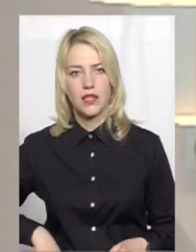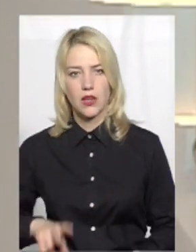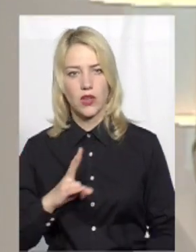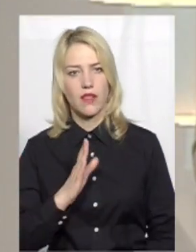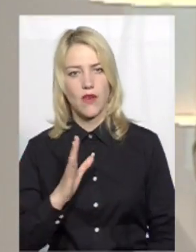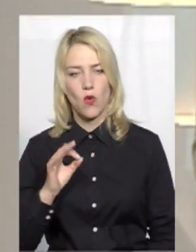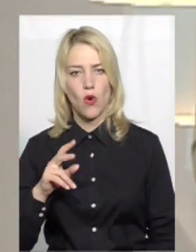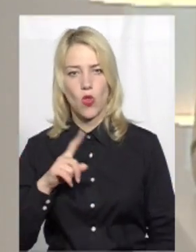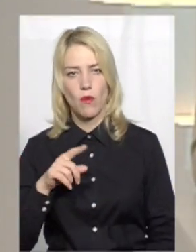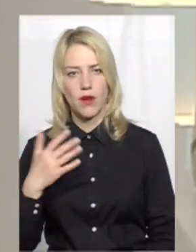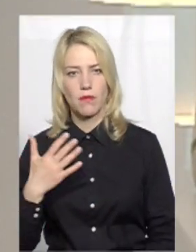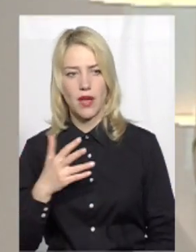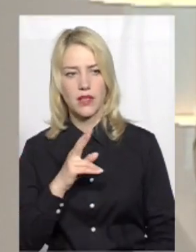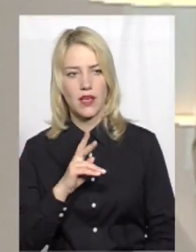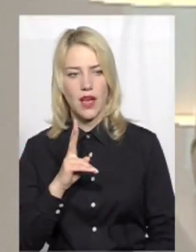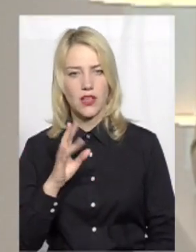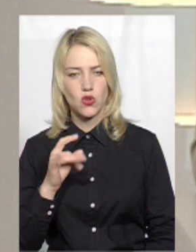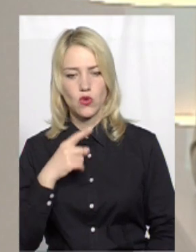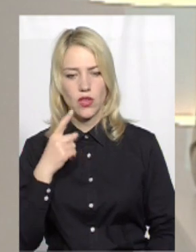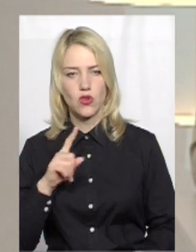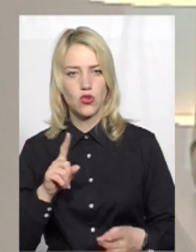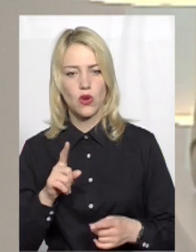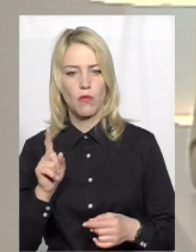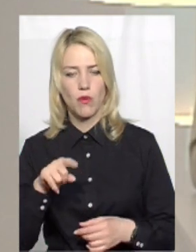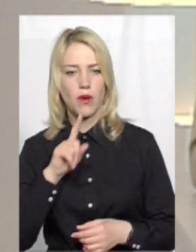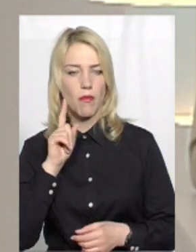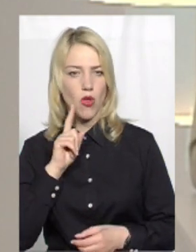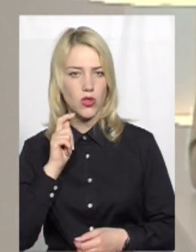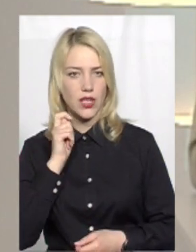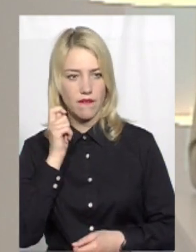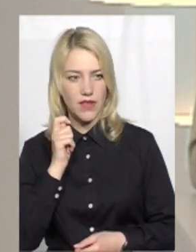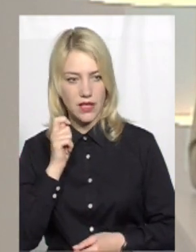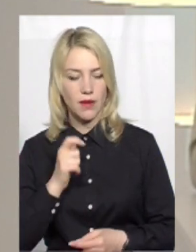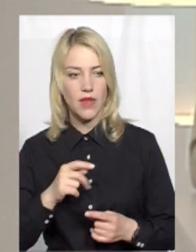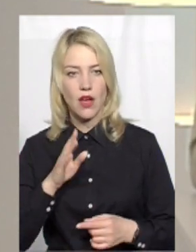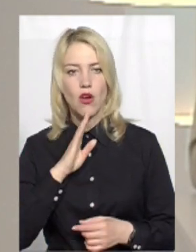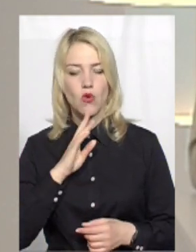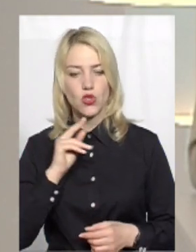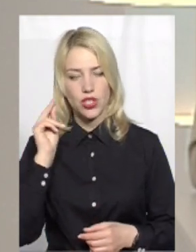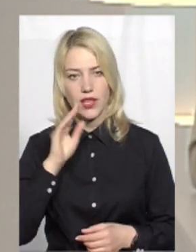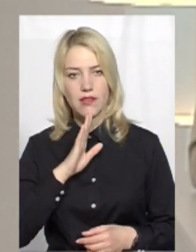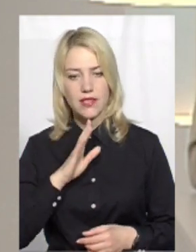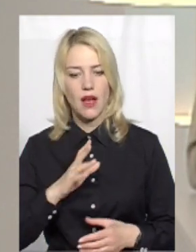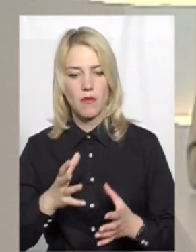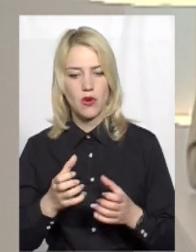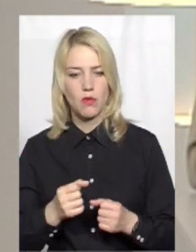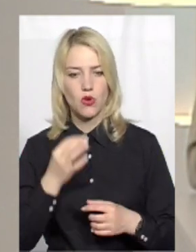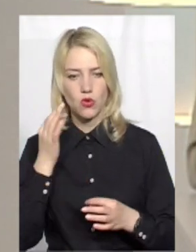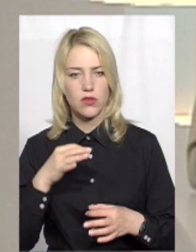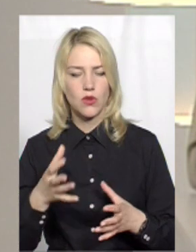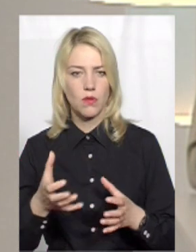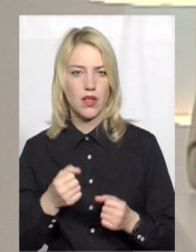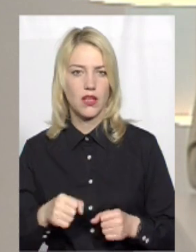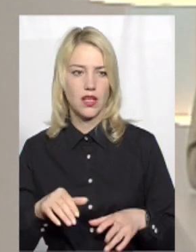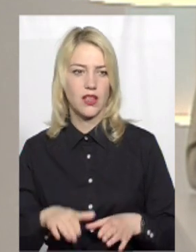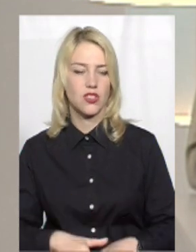НВО номер 5 Андрій Яківчук наголошує, що попри молодий вік, учениця отримує досвід у прийнятті